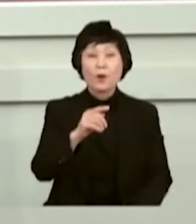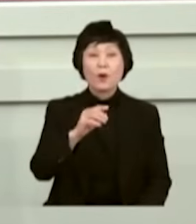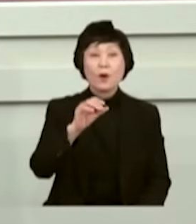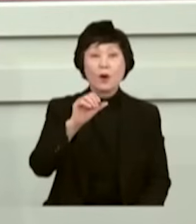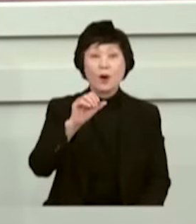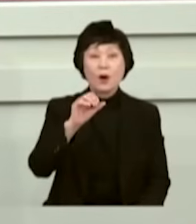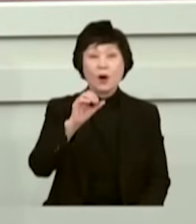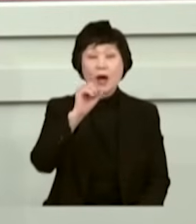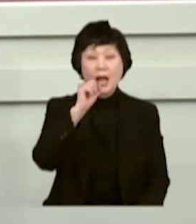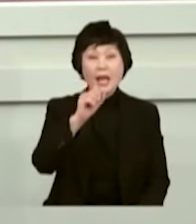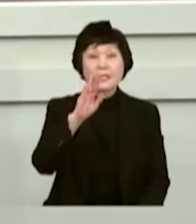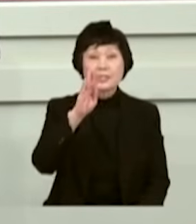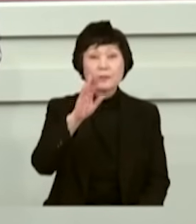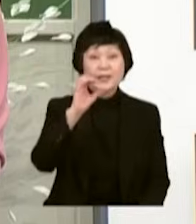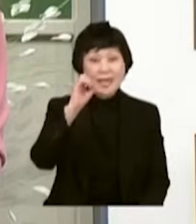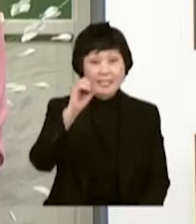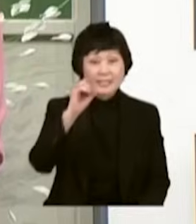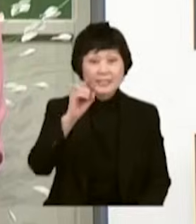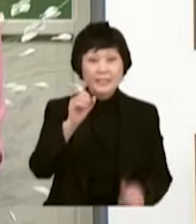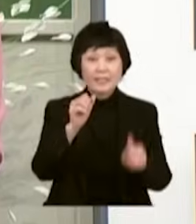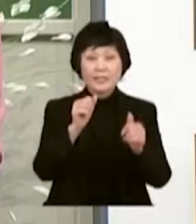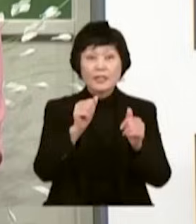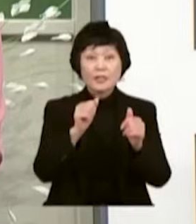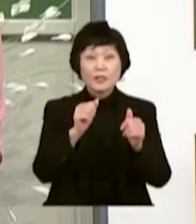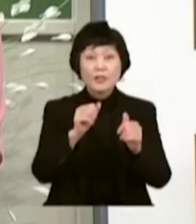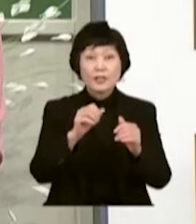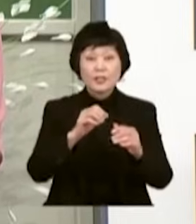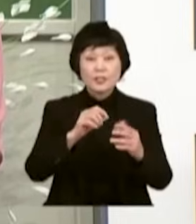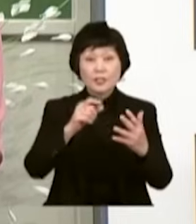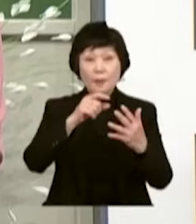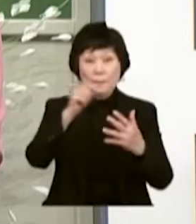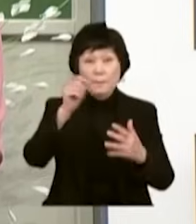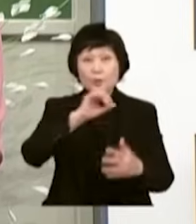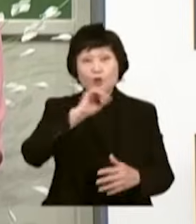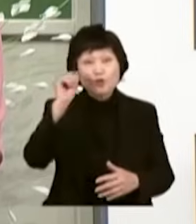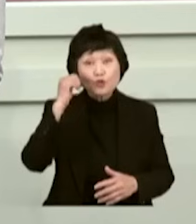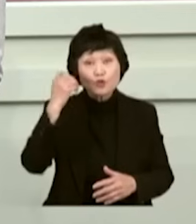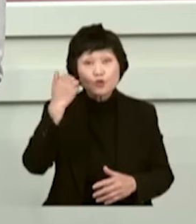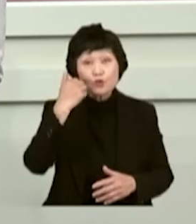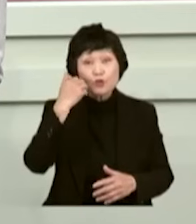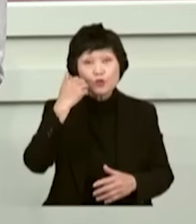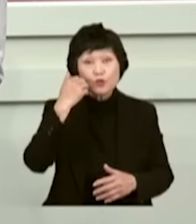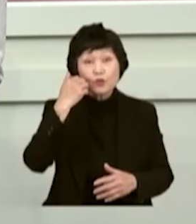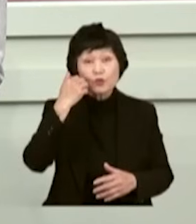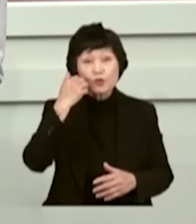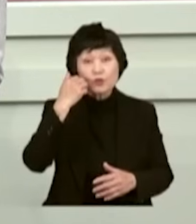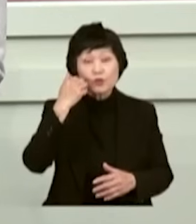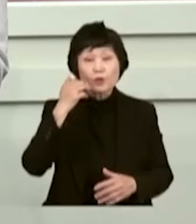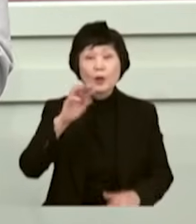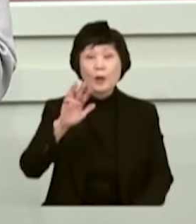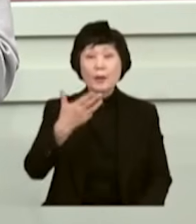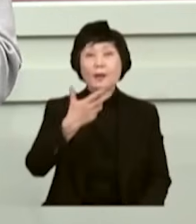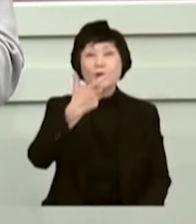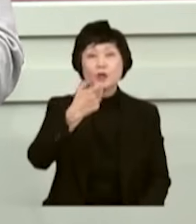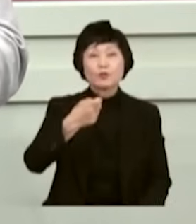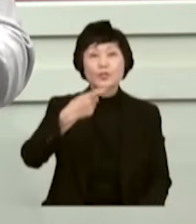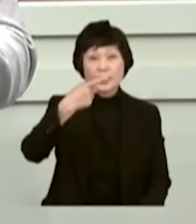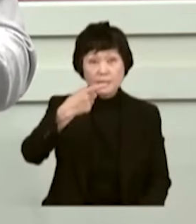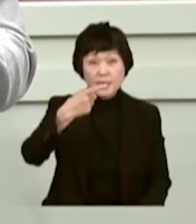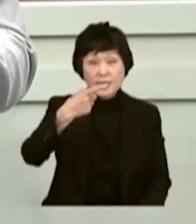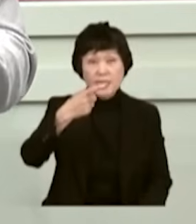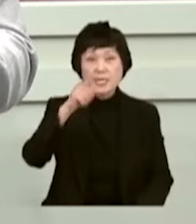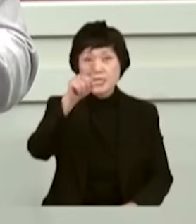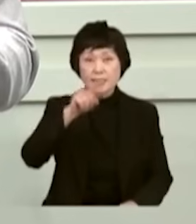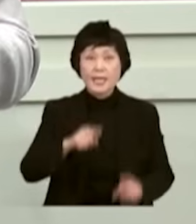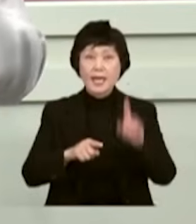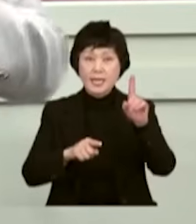명 모집이었죠? 네 남자 한 명 여자 네 명. 정문영 씨. 몇 명 모였어요? 다섯 명. 몇 명에 한 명 남자. 860대 1. 거기서 한 명